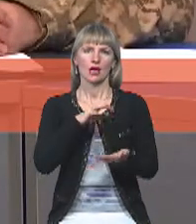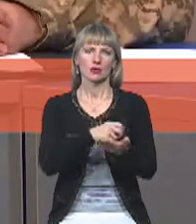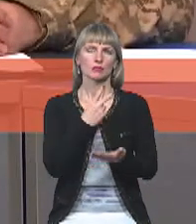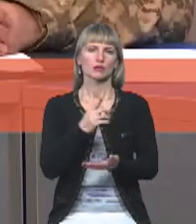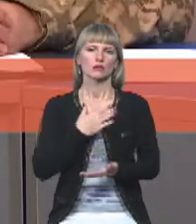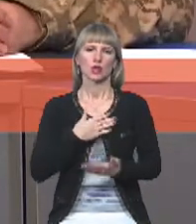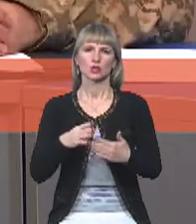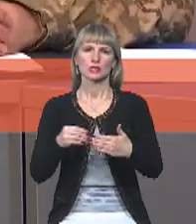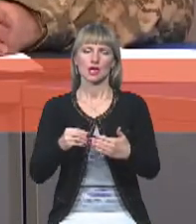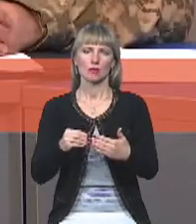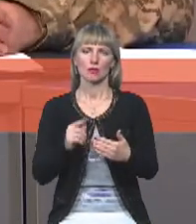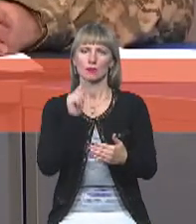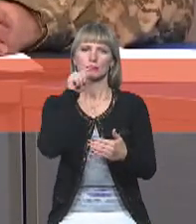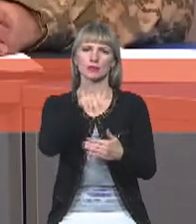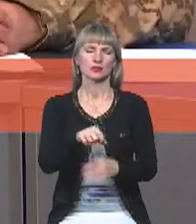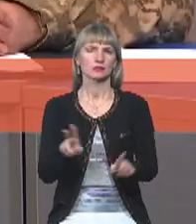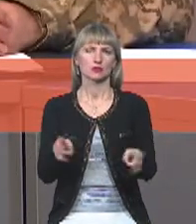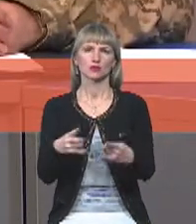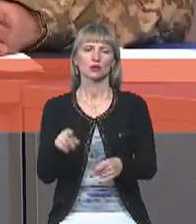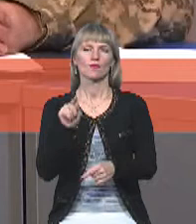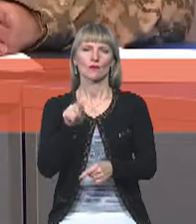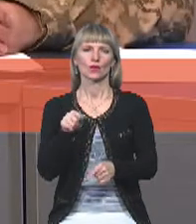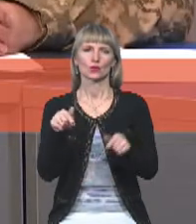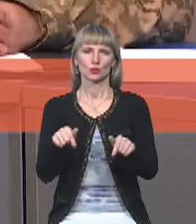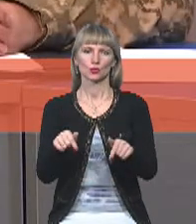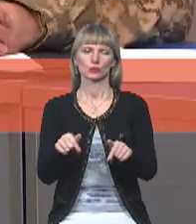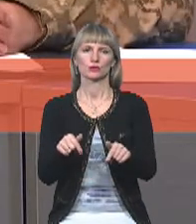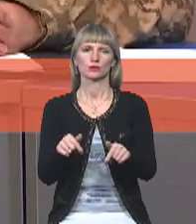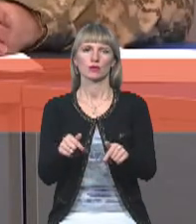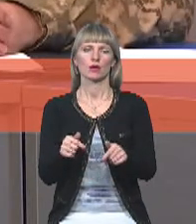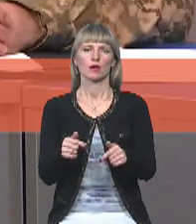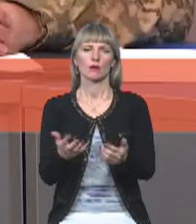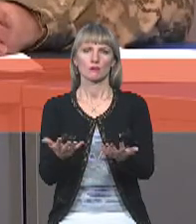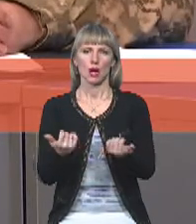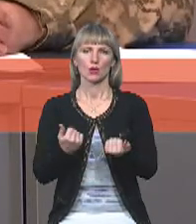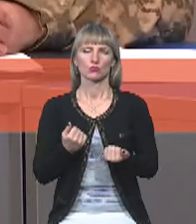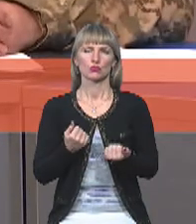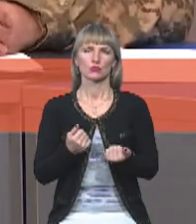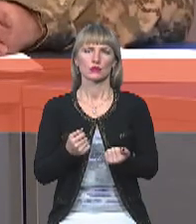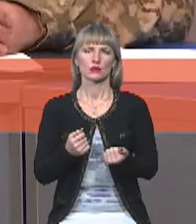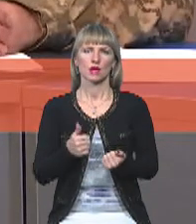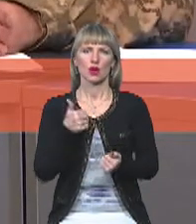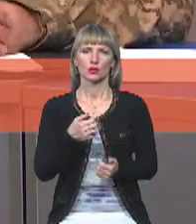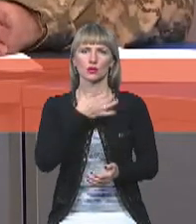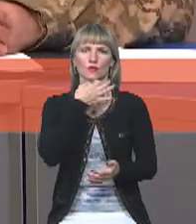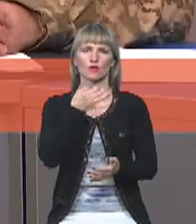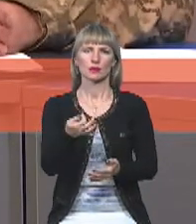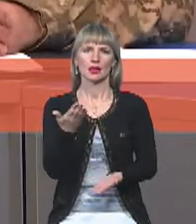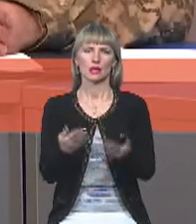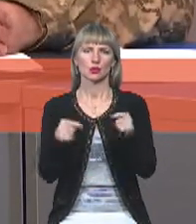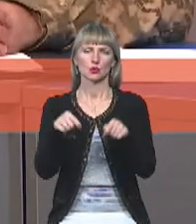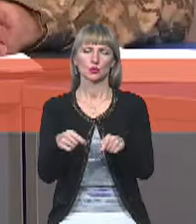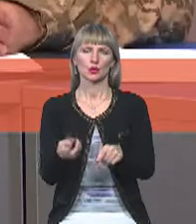землю лізти не потрібно, що вони тут отримують достойну відповідь, якщо сюди прийдуть.